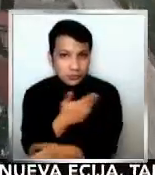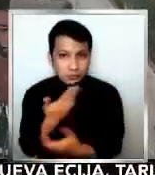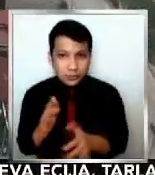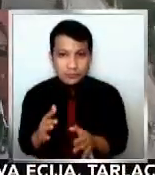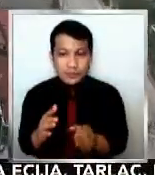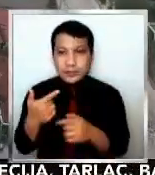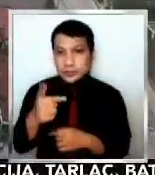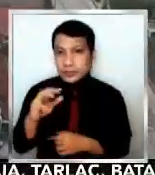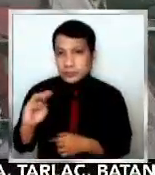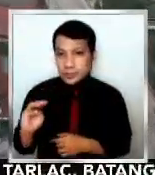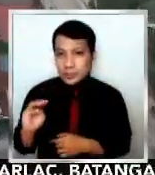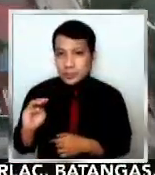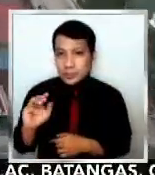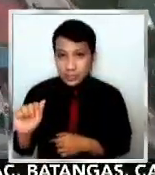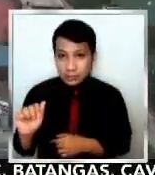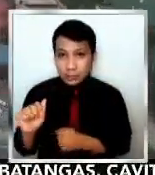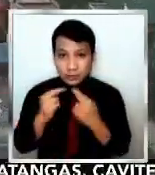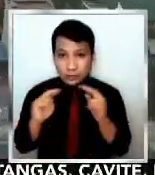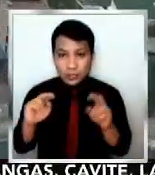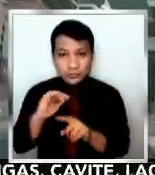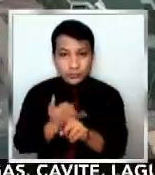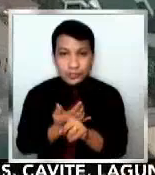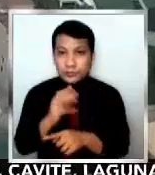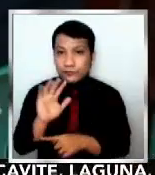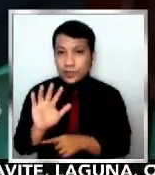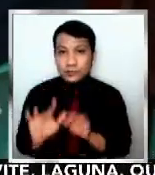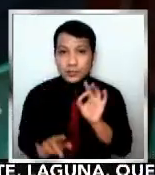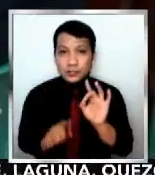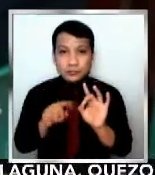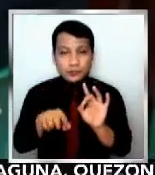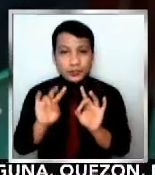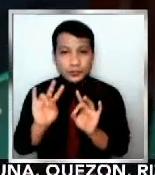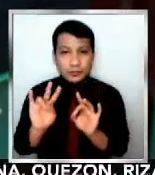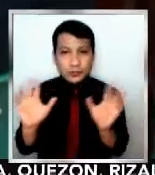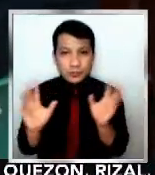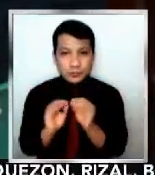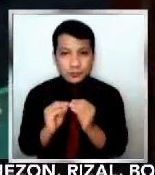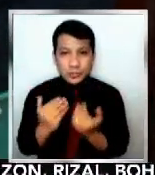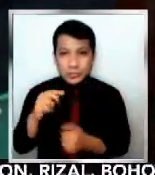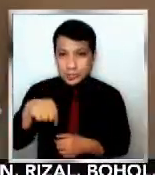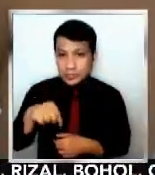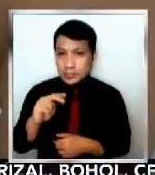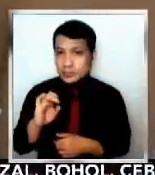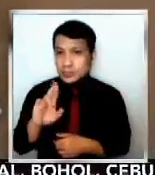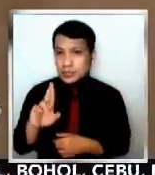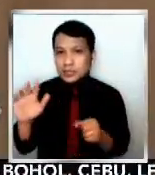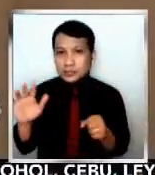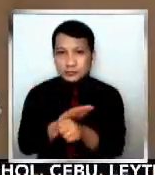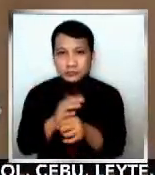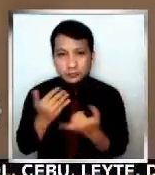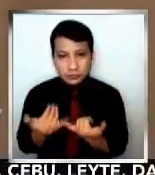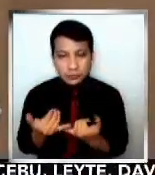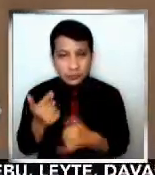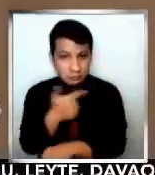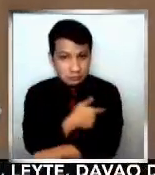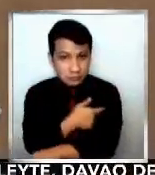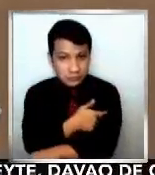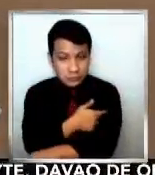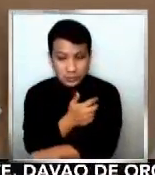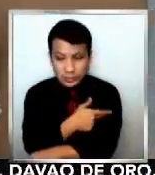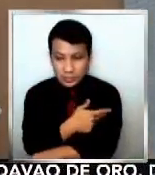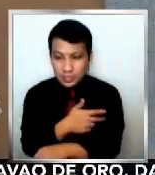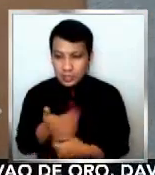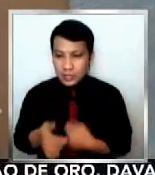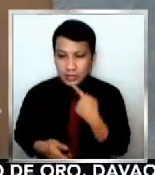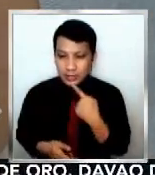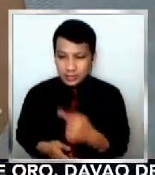Research, as of July 5, 8.7% pa lang ng populasyon ng Metro Manila ang fully vaccinated. Bago nito, sinabi ng DOH na